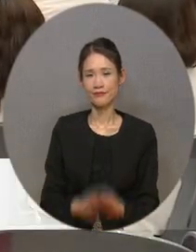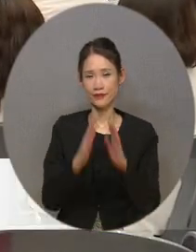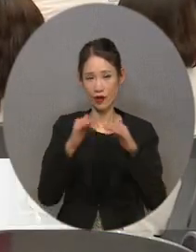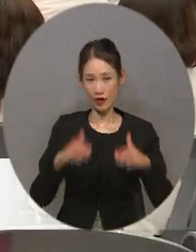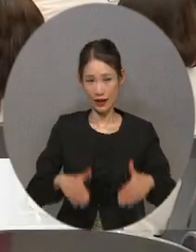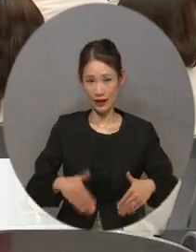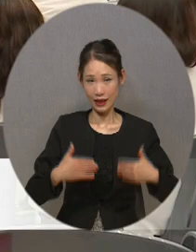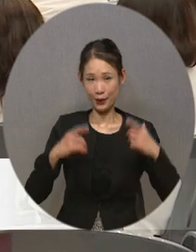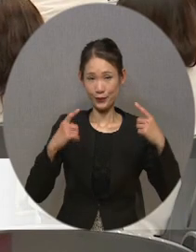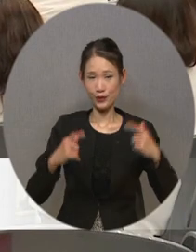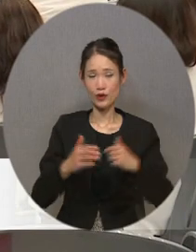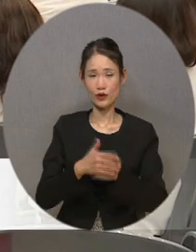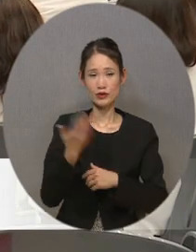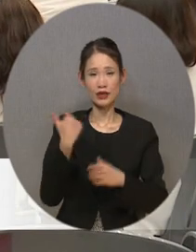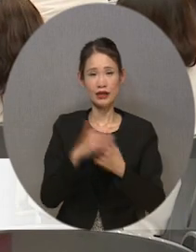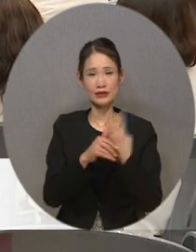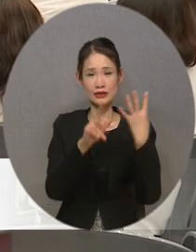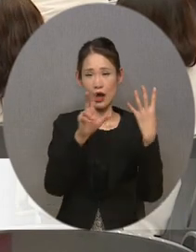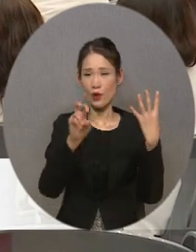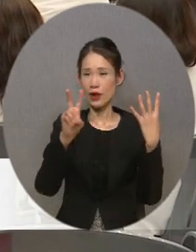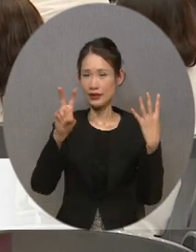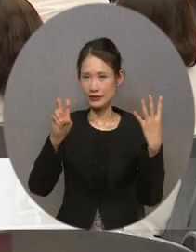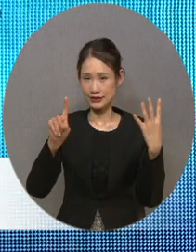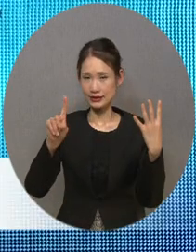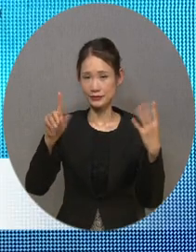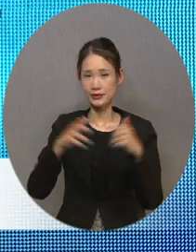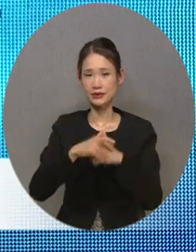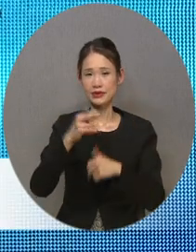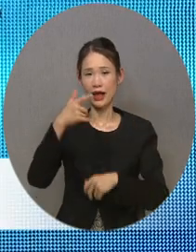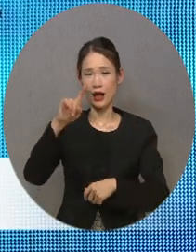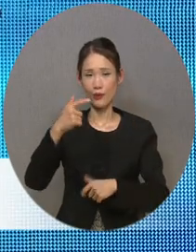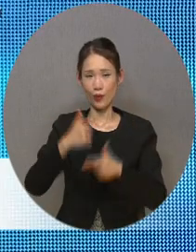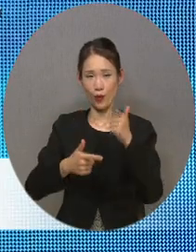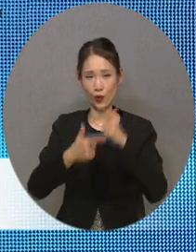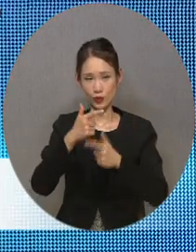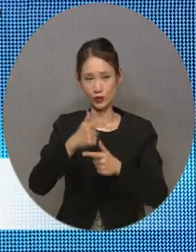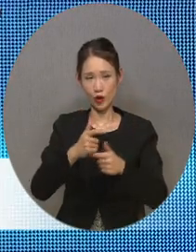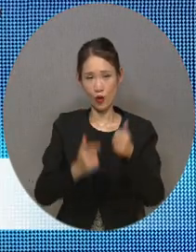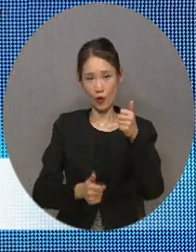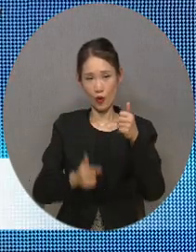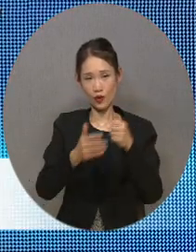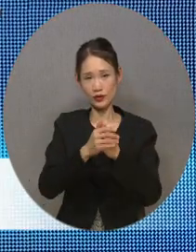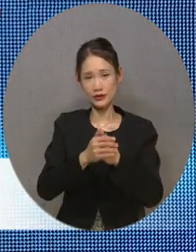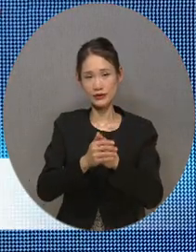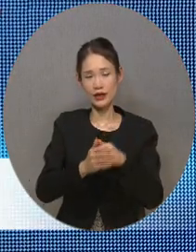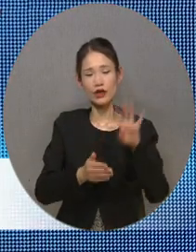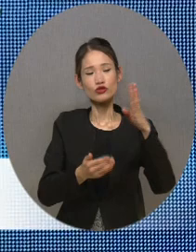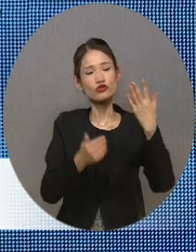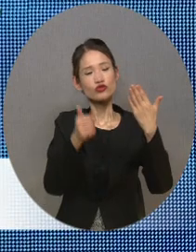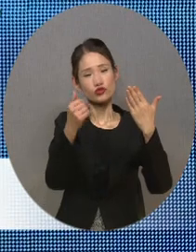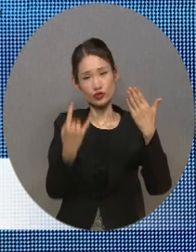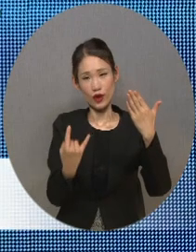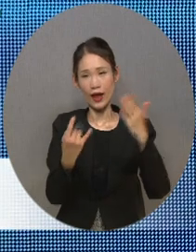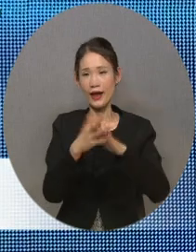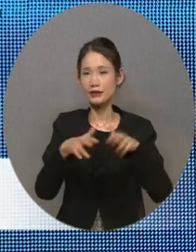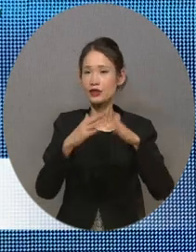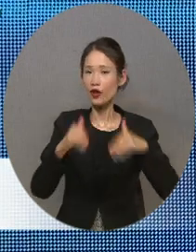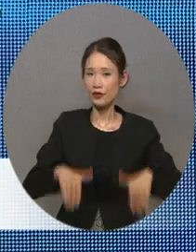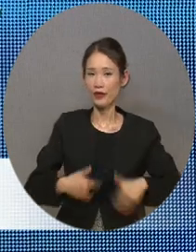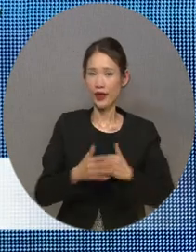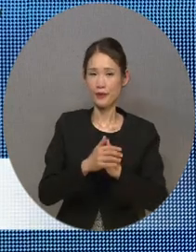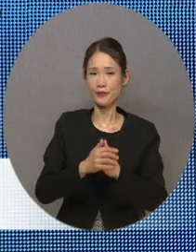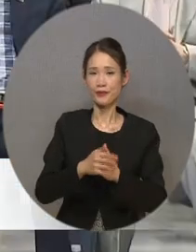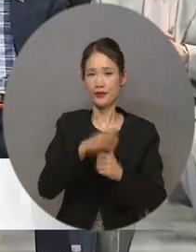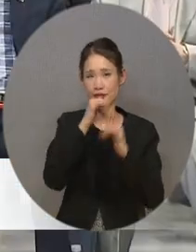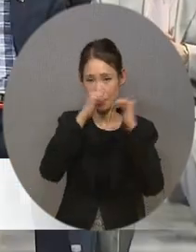전라남도는 지난 21일 순천만 생태문화교육원 다목적으로에서 제9회 전남사회복지사 대회를 열고 도민복지 증진을